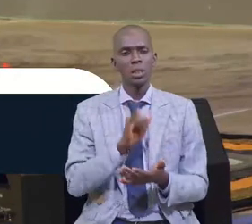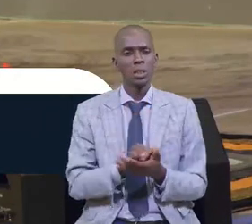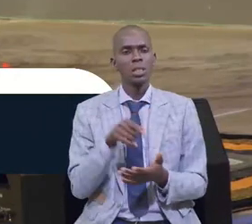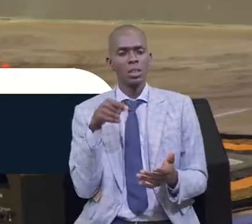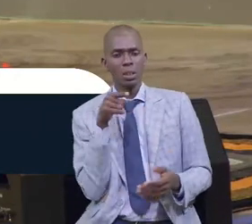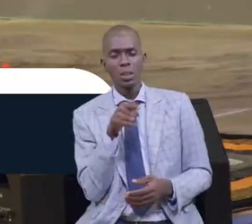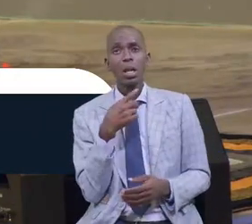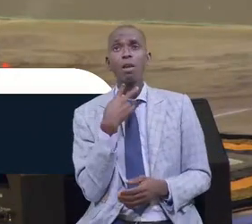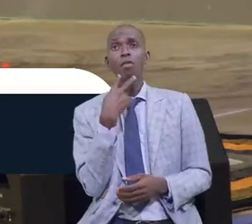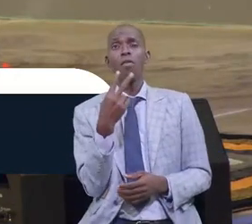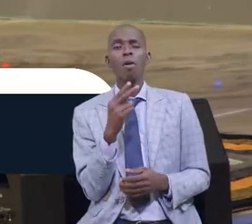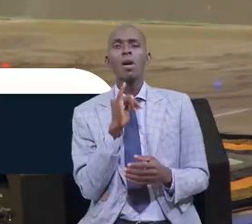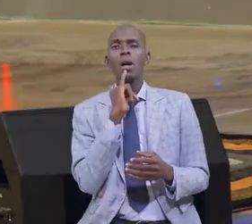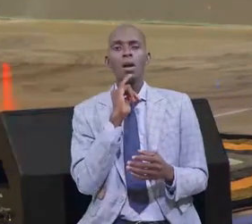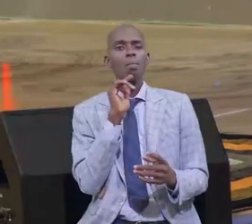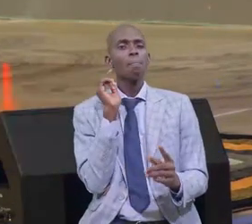voix de Dieu